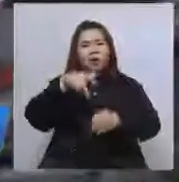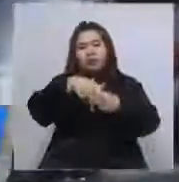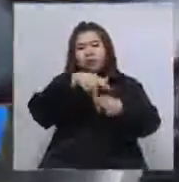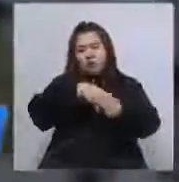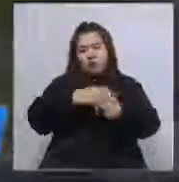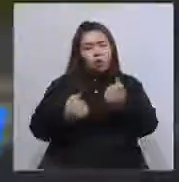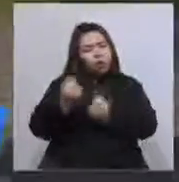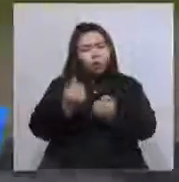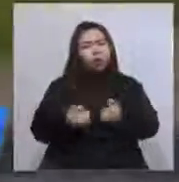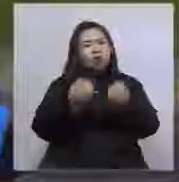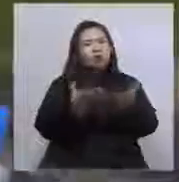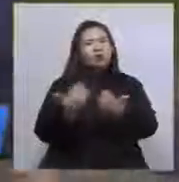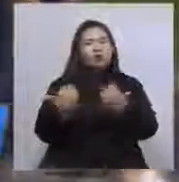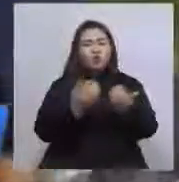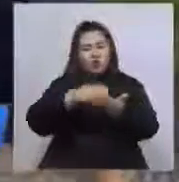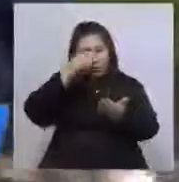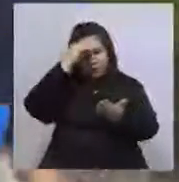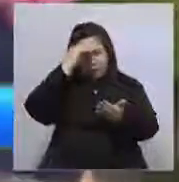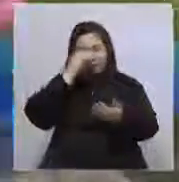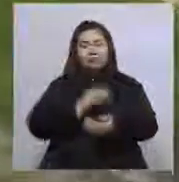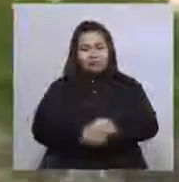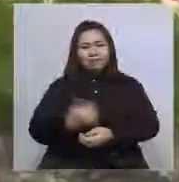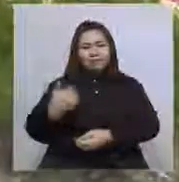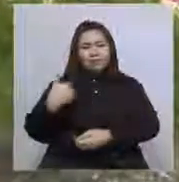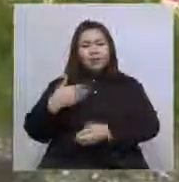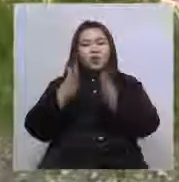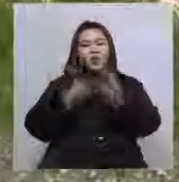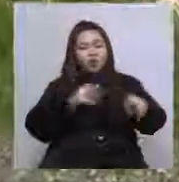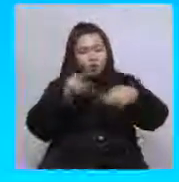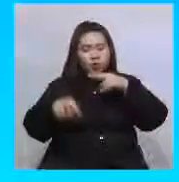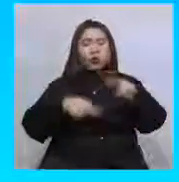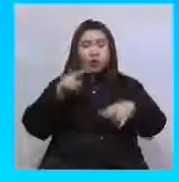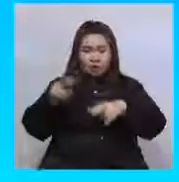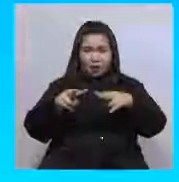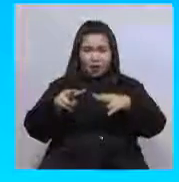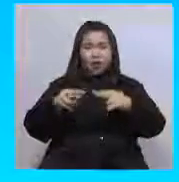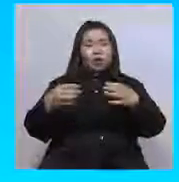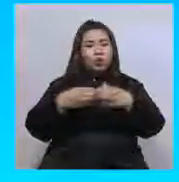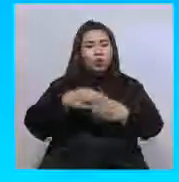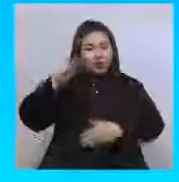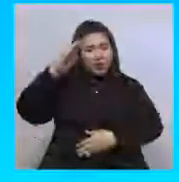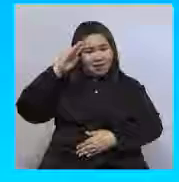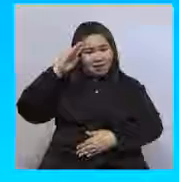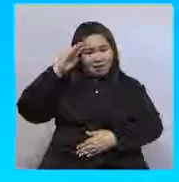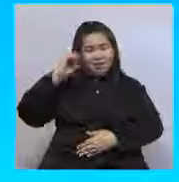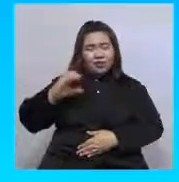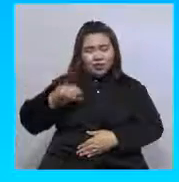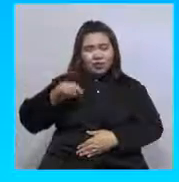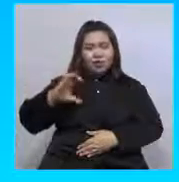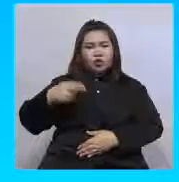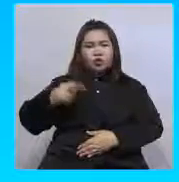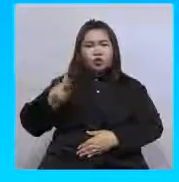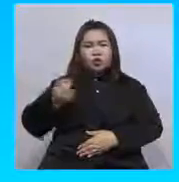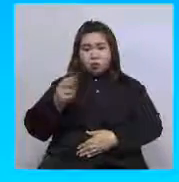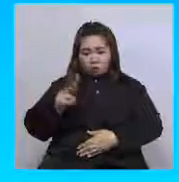านยนต์มาส่งบุตรหลานเข้าโรงเรียนนะคะท่ามกลางการดูแลรักษาความปลอดภัยของกำลังทหารจากหน่วยเฉพาะกิจยะลา